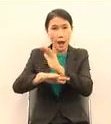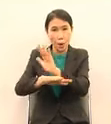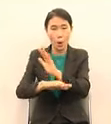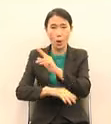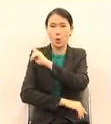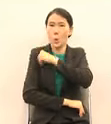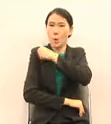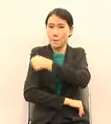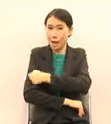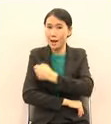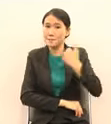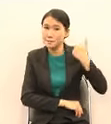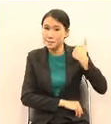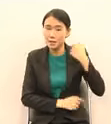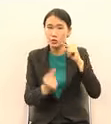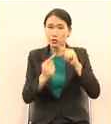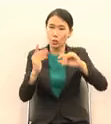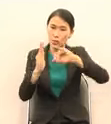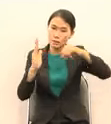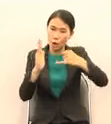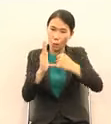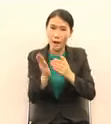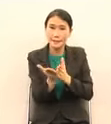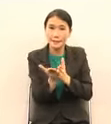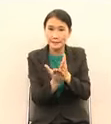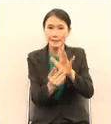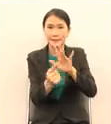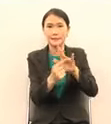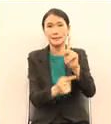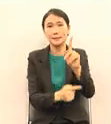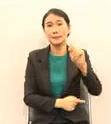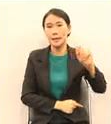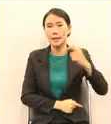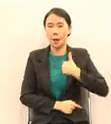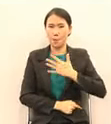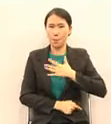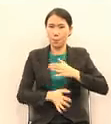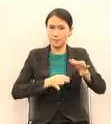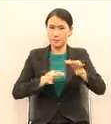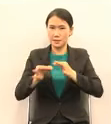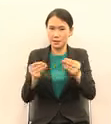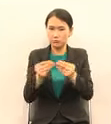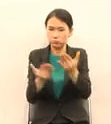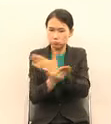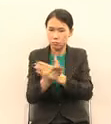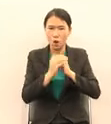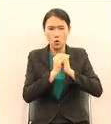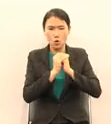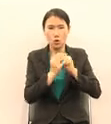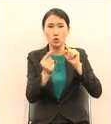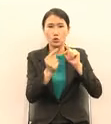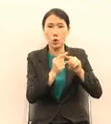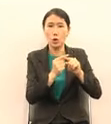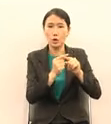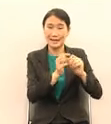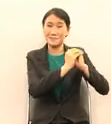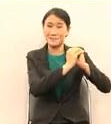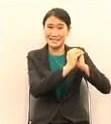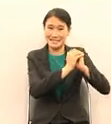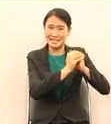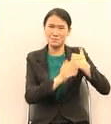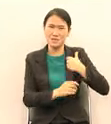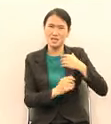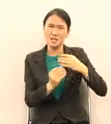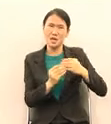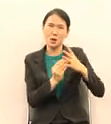ของโรงพยาบาลแล้วก็ในระดับจังหวัดในระดับเขตนะครับผมเองก็ได้ชี้แจงคุยกับทีมอยู่เรียกว่าต้องคุยกันทุ